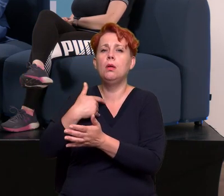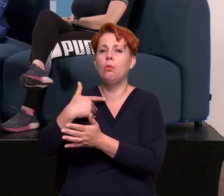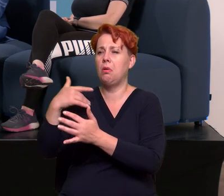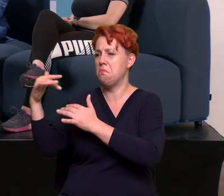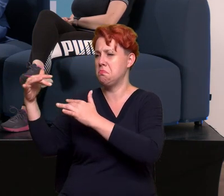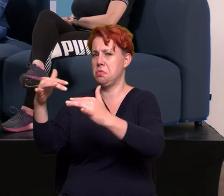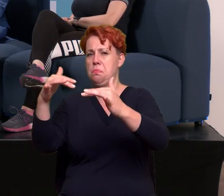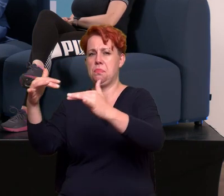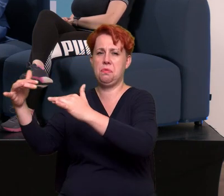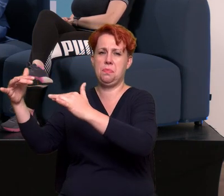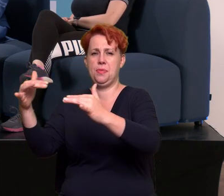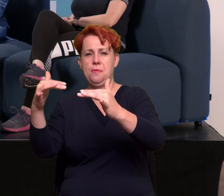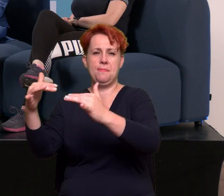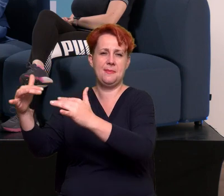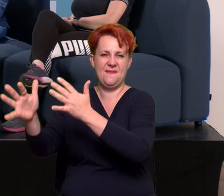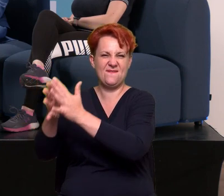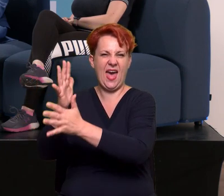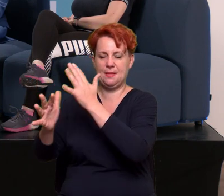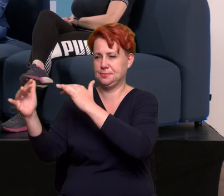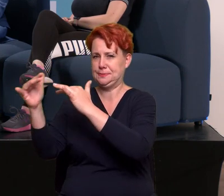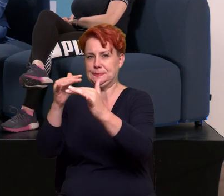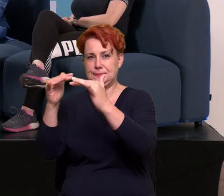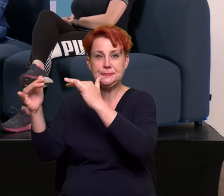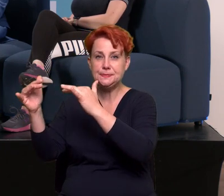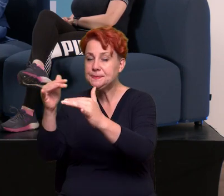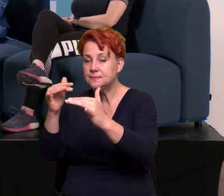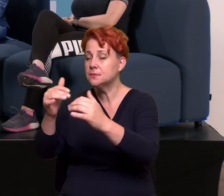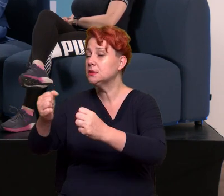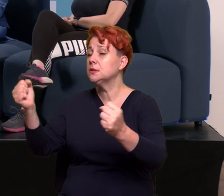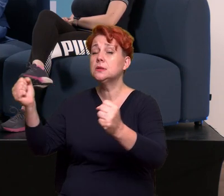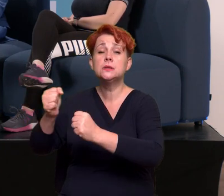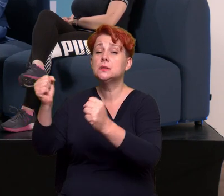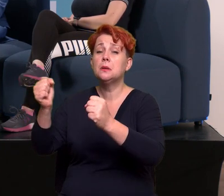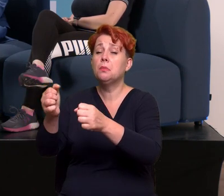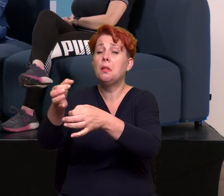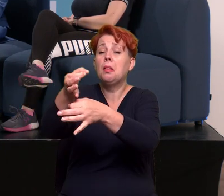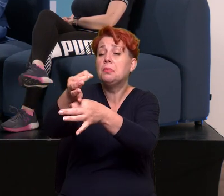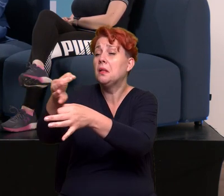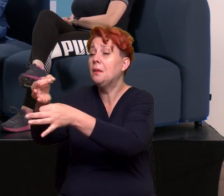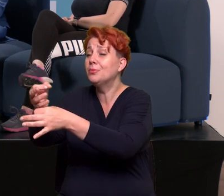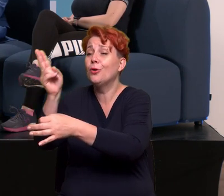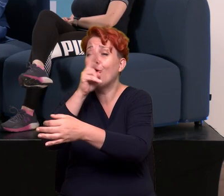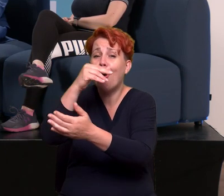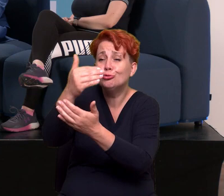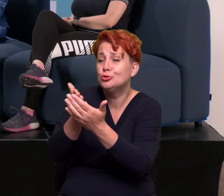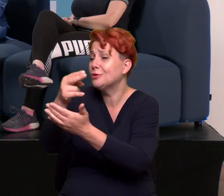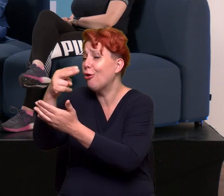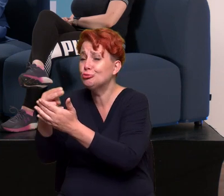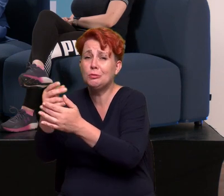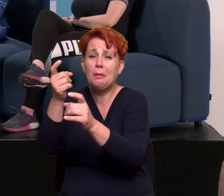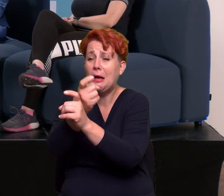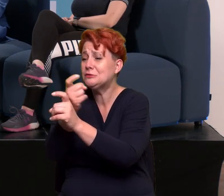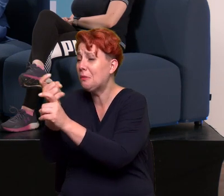strony. Bo to była taka straszna wojna małych ojczyzn. Bo